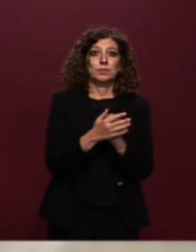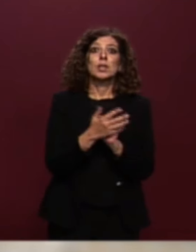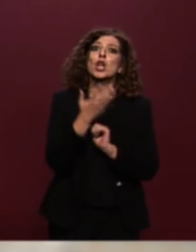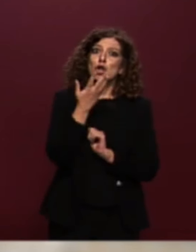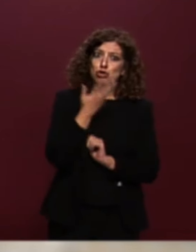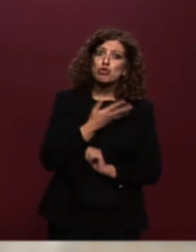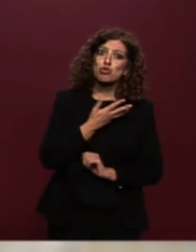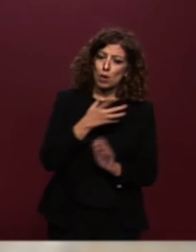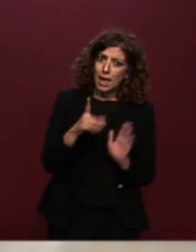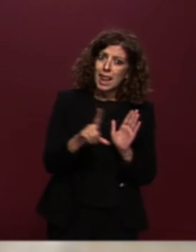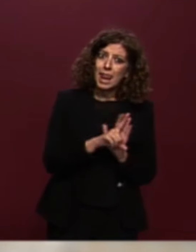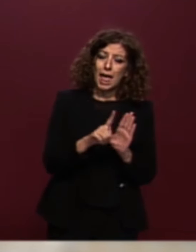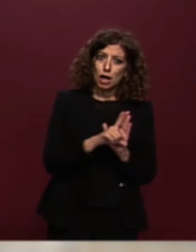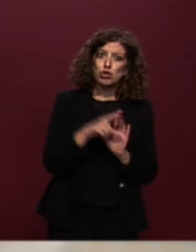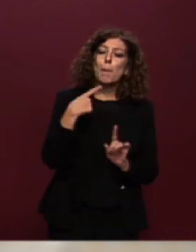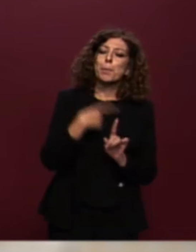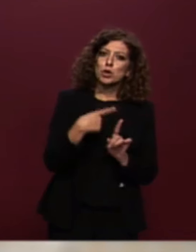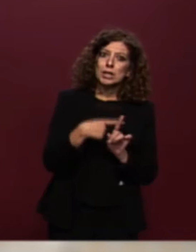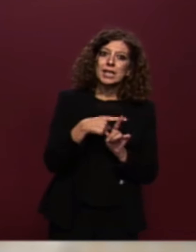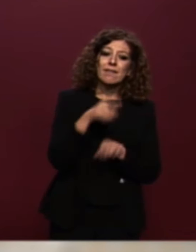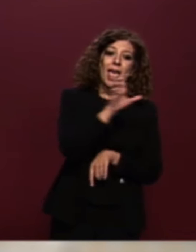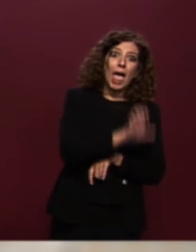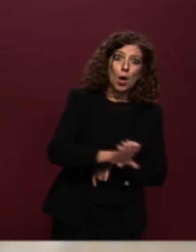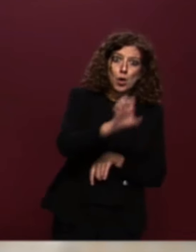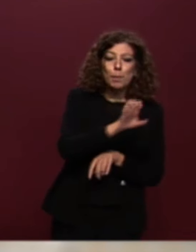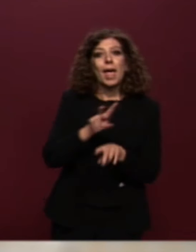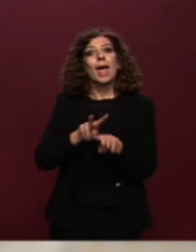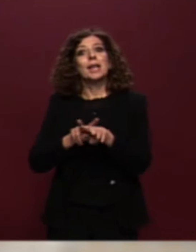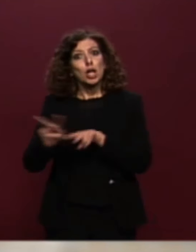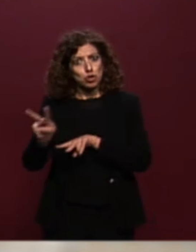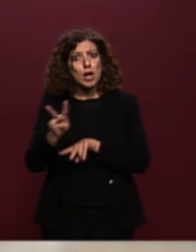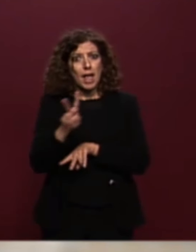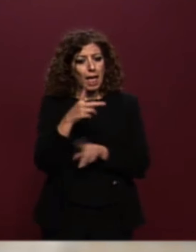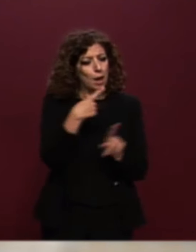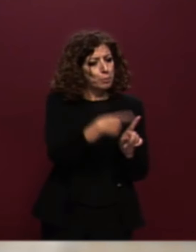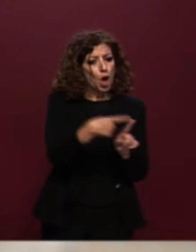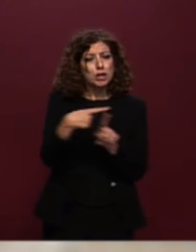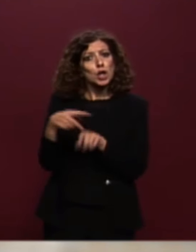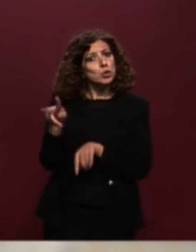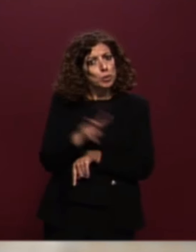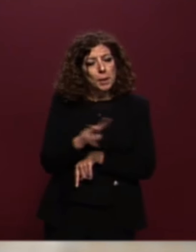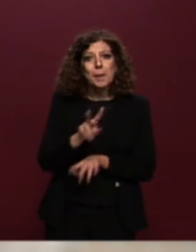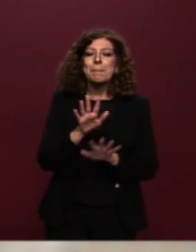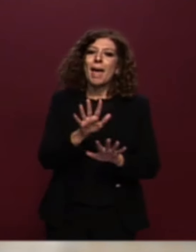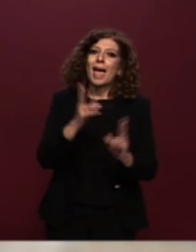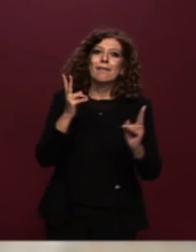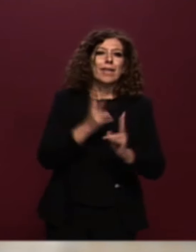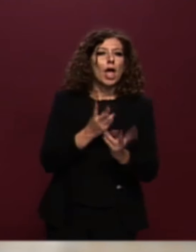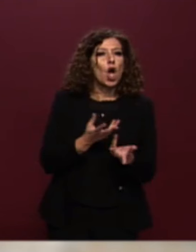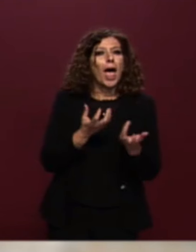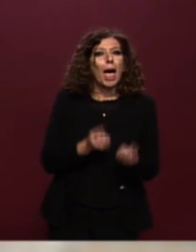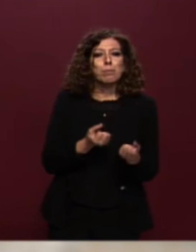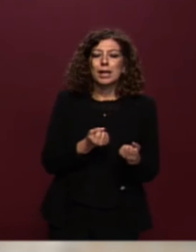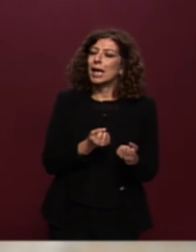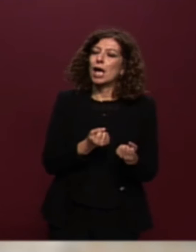leggi europee e nazionali, ma spesso non vengono applicate